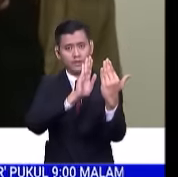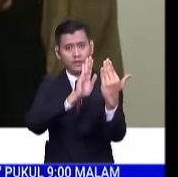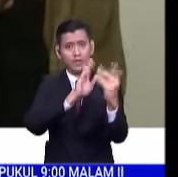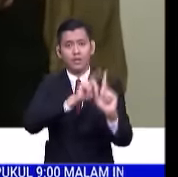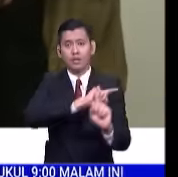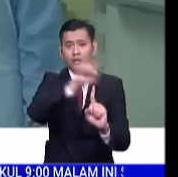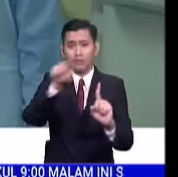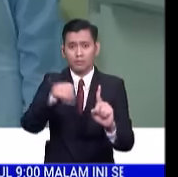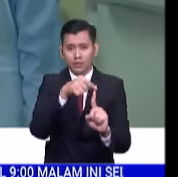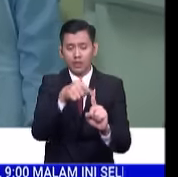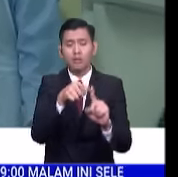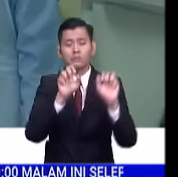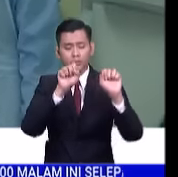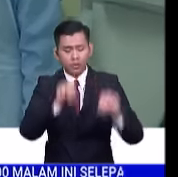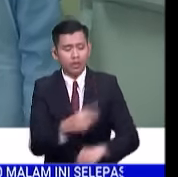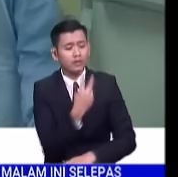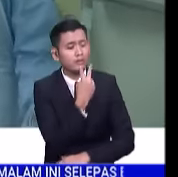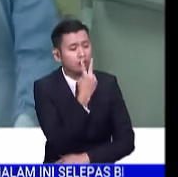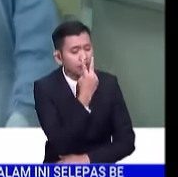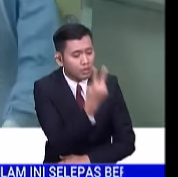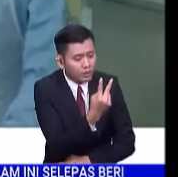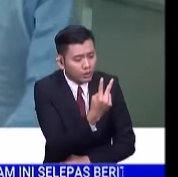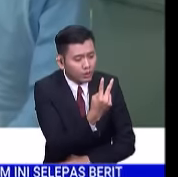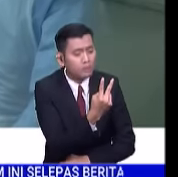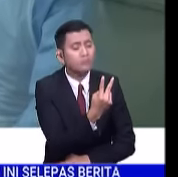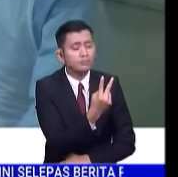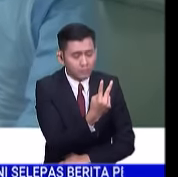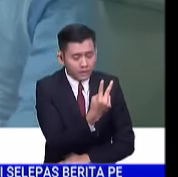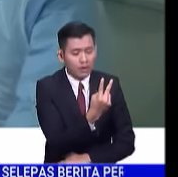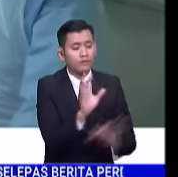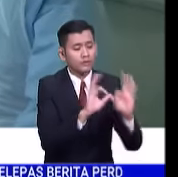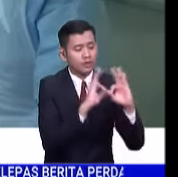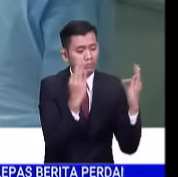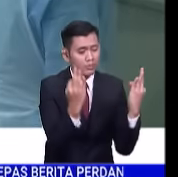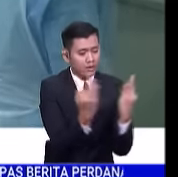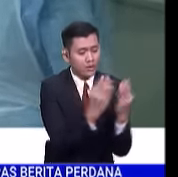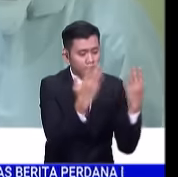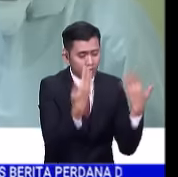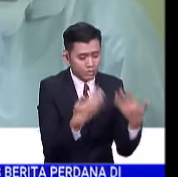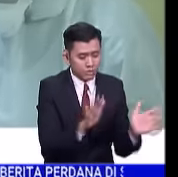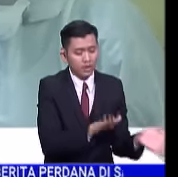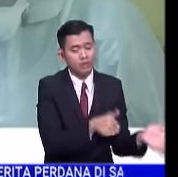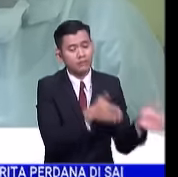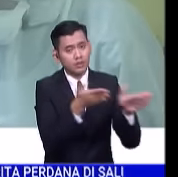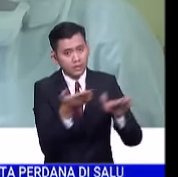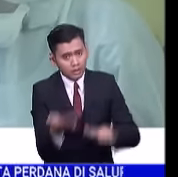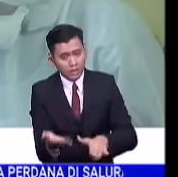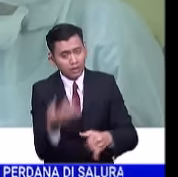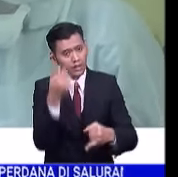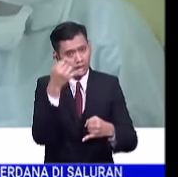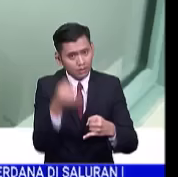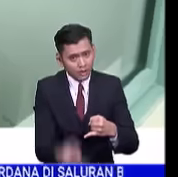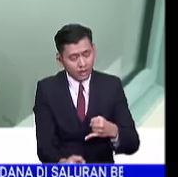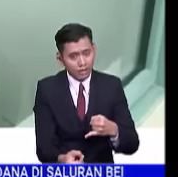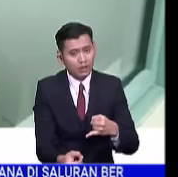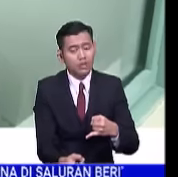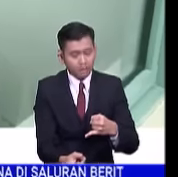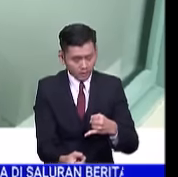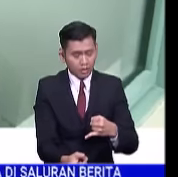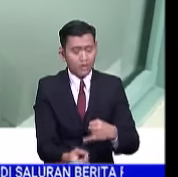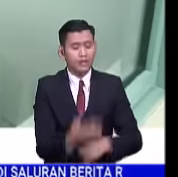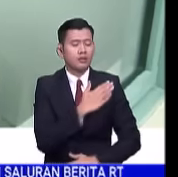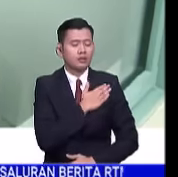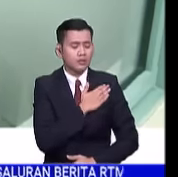apabila dapat menatap wajah insan tersayang buat kali yang terakhir, kerelaan untuk melepaskan insan itu